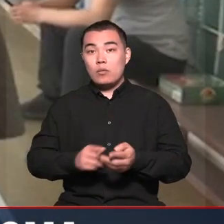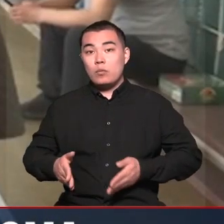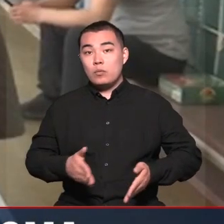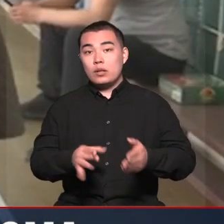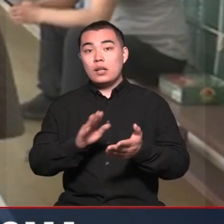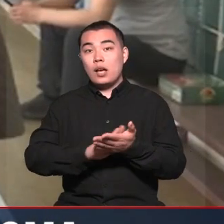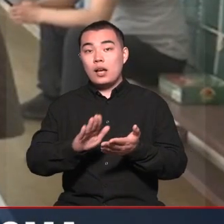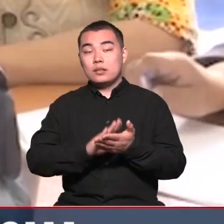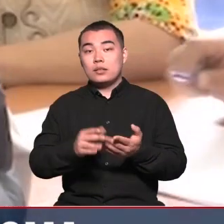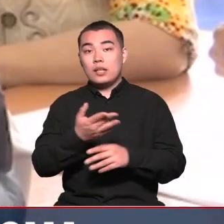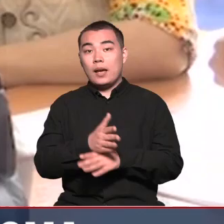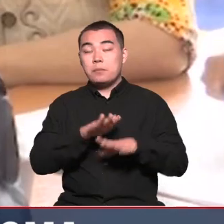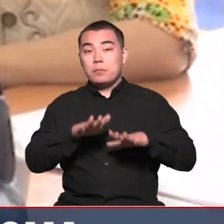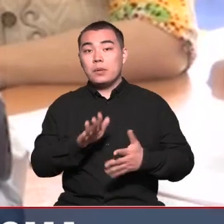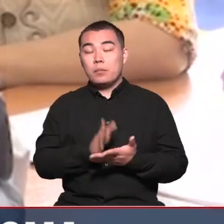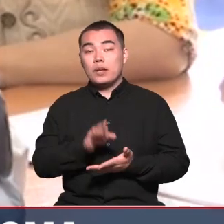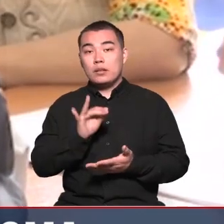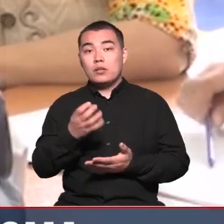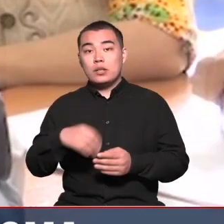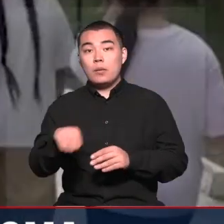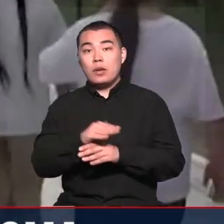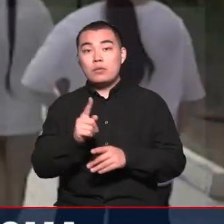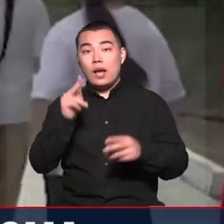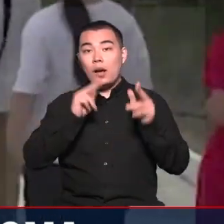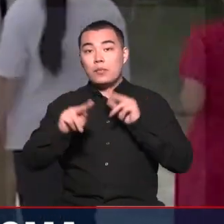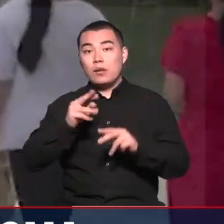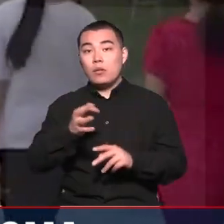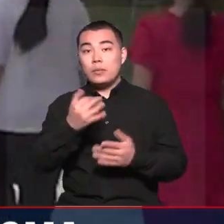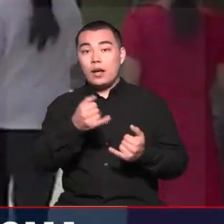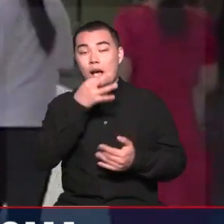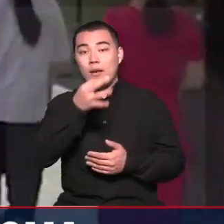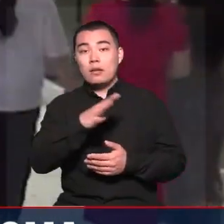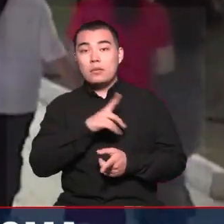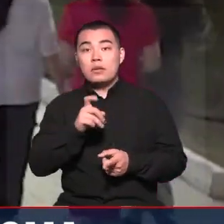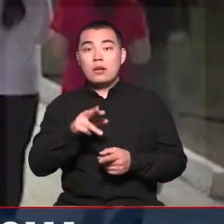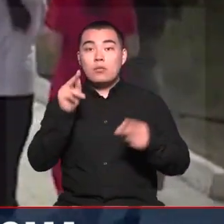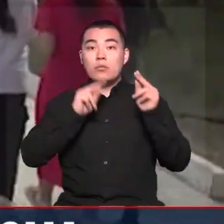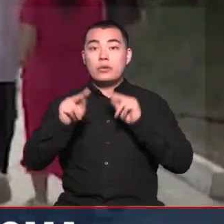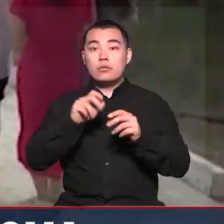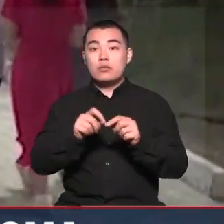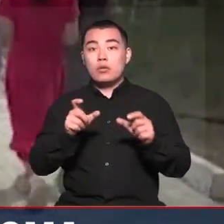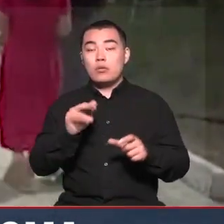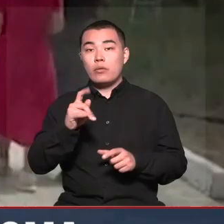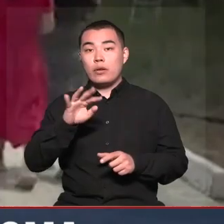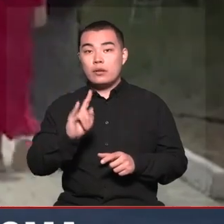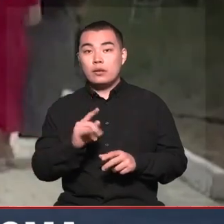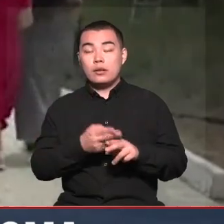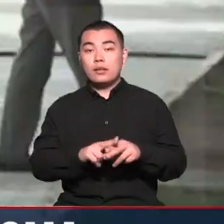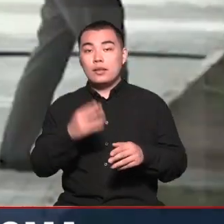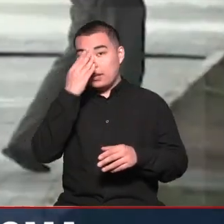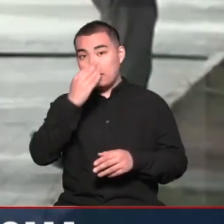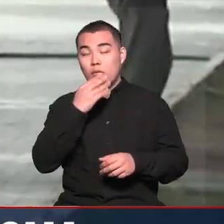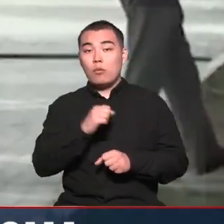ведется очистка придворовых территорий. Кроме того, в управлении образования области отметили, что для учеников школ Кульсара летний отдых